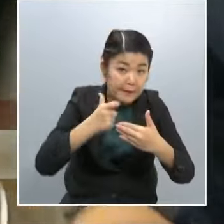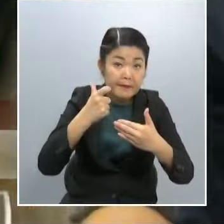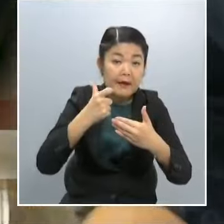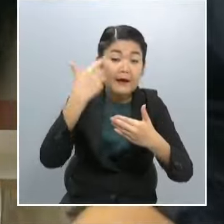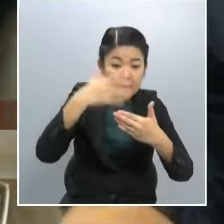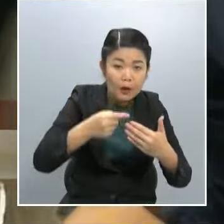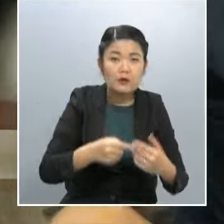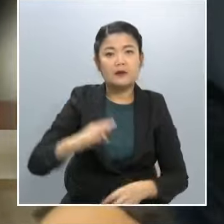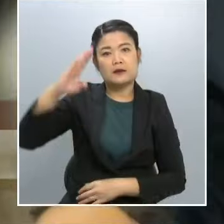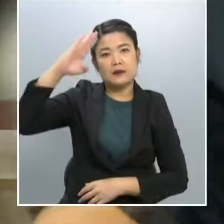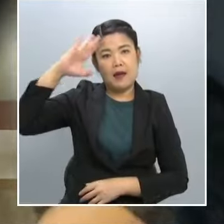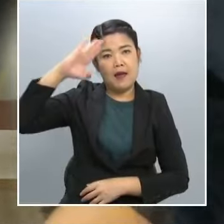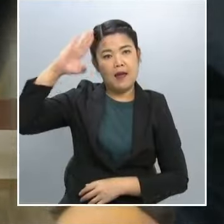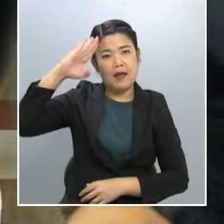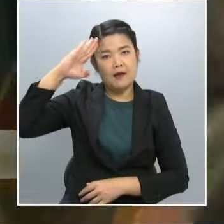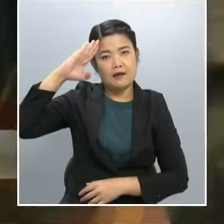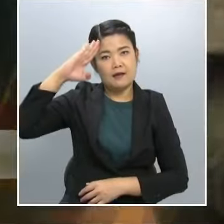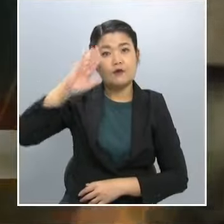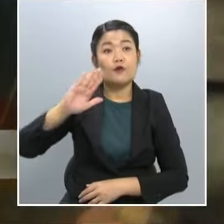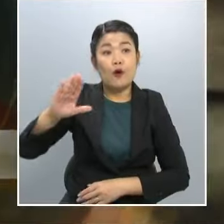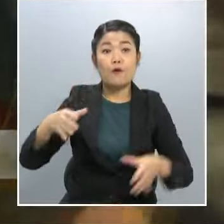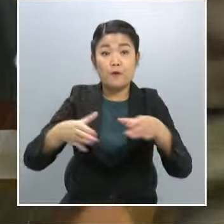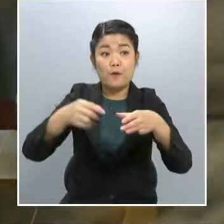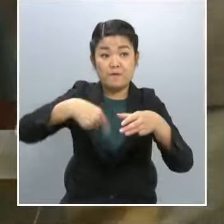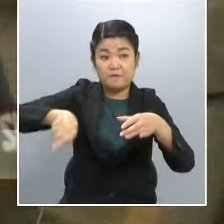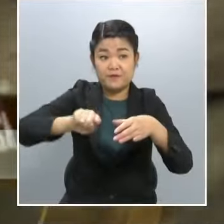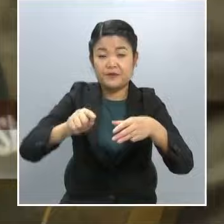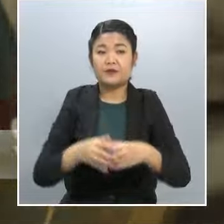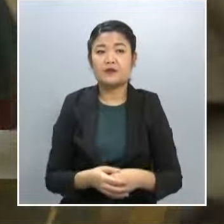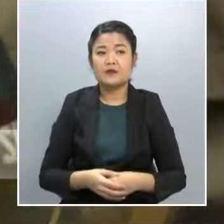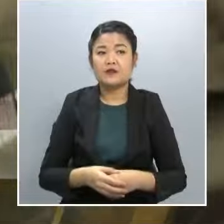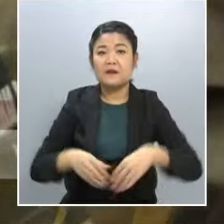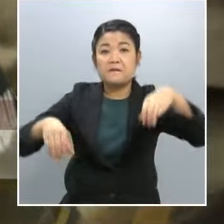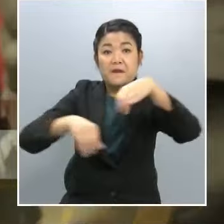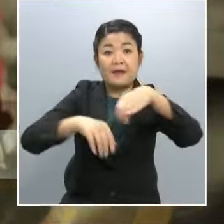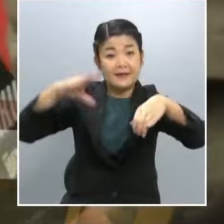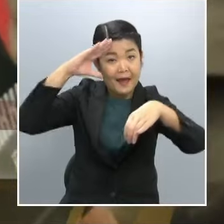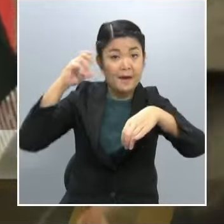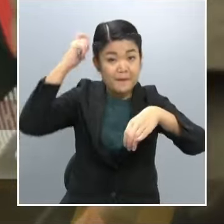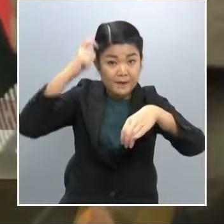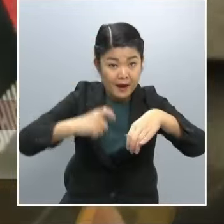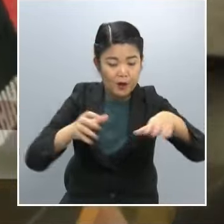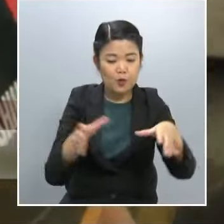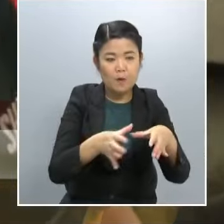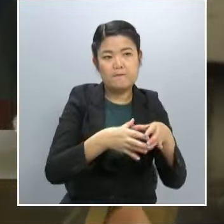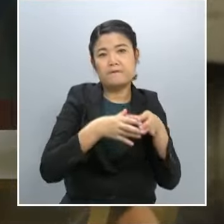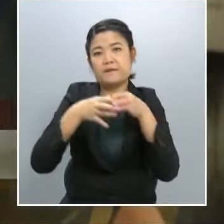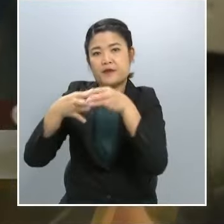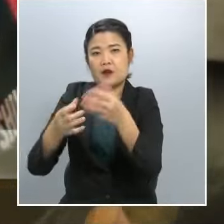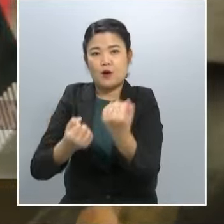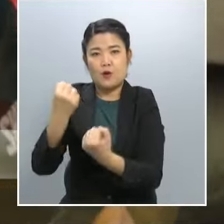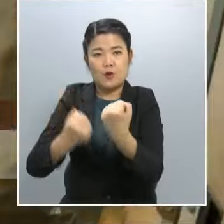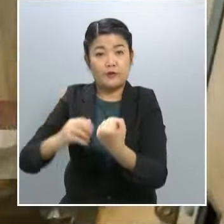ากนั้นมีทหารกองกำลังพิทักษ์ชายแดนของชนกลุ่มน้อยที่ขึ้นตรงกับทหารเมียนมานำตัวโรฮิงญากลุ่มนี้ขึ้นรถทห